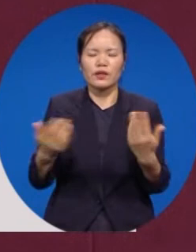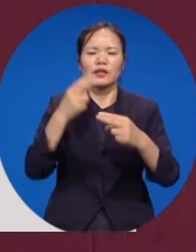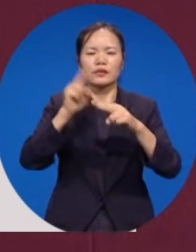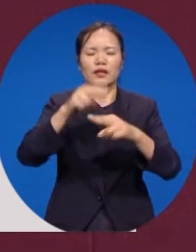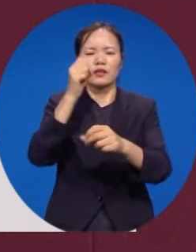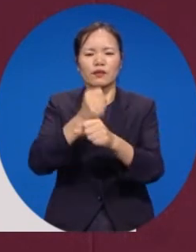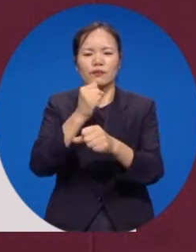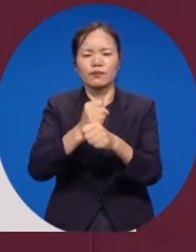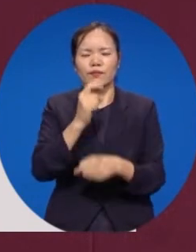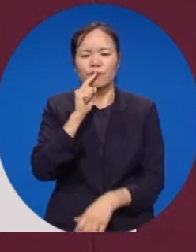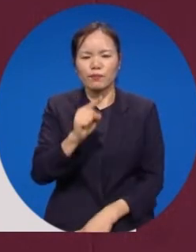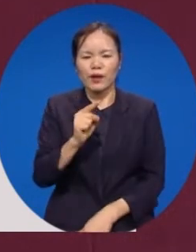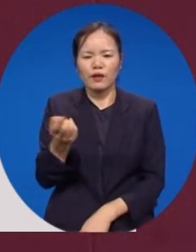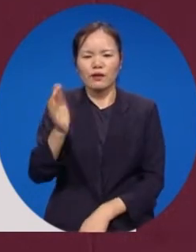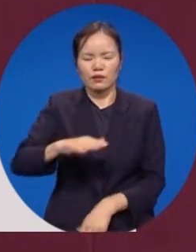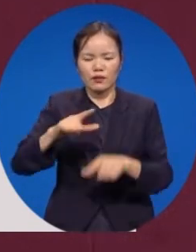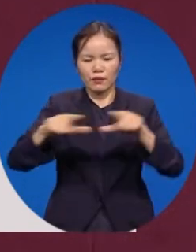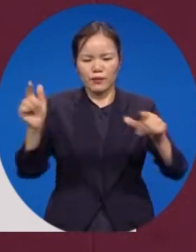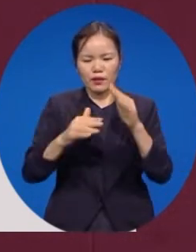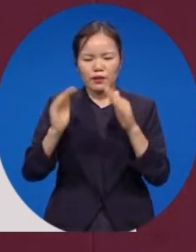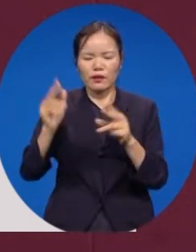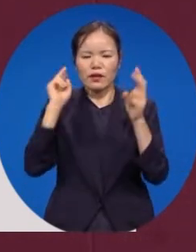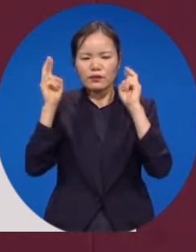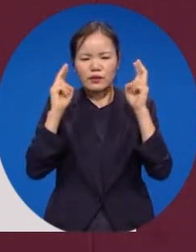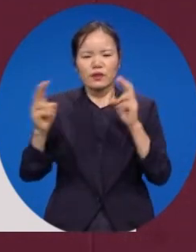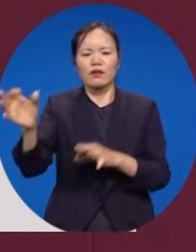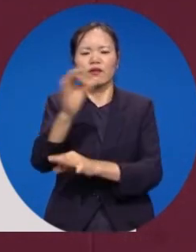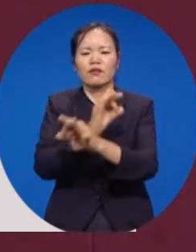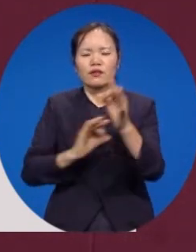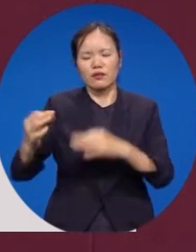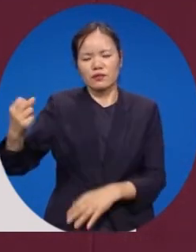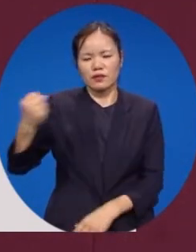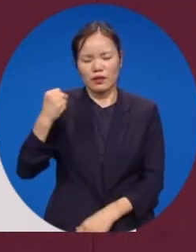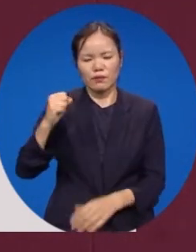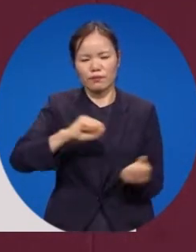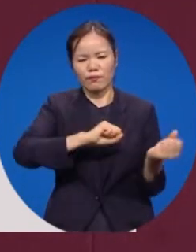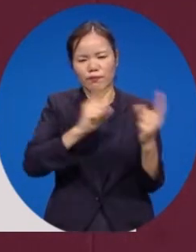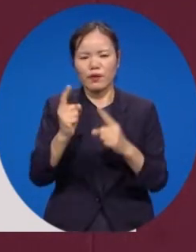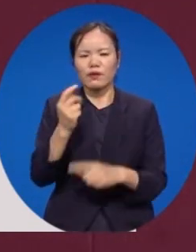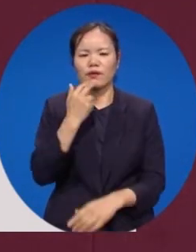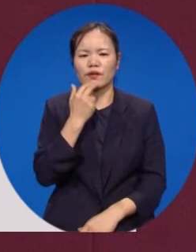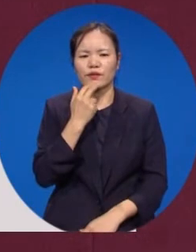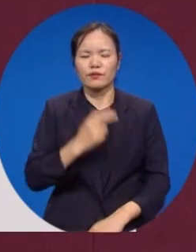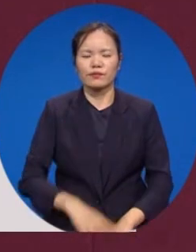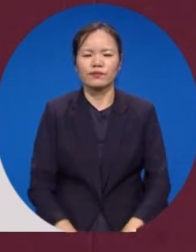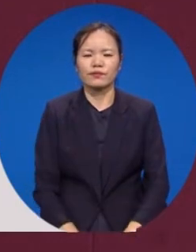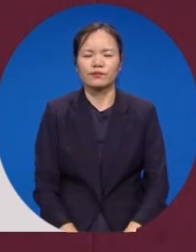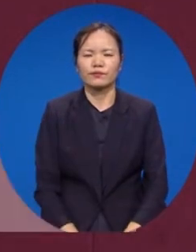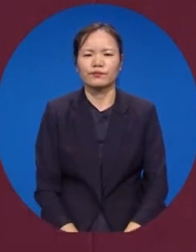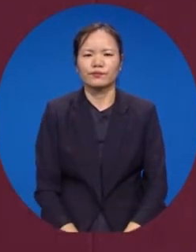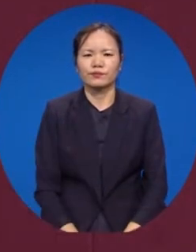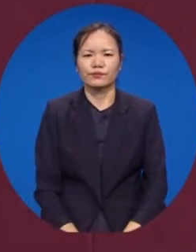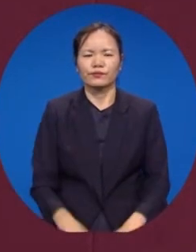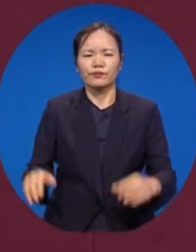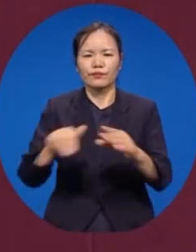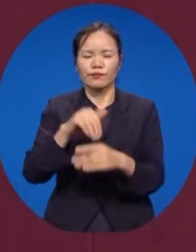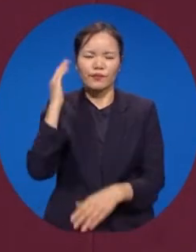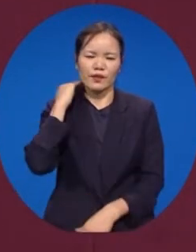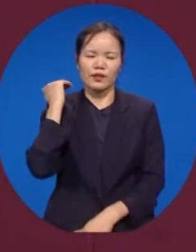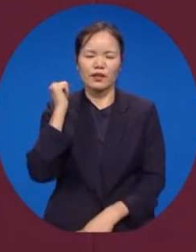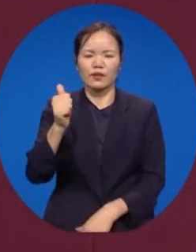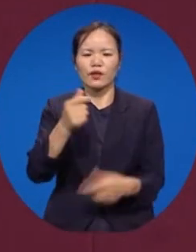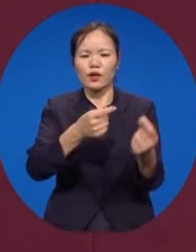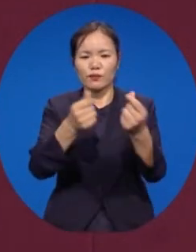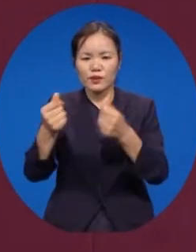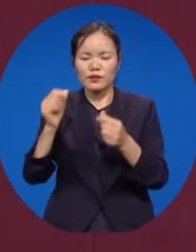하지만 정작 민관과 기업의 경제활력은 되살아나지 않고 있습니다. 문재인 대통령과